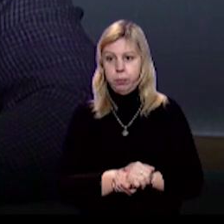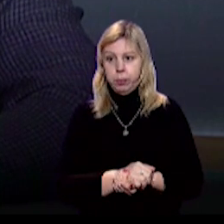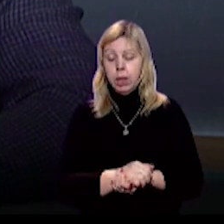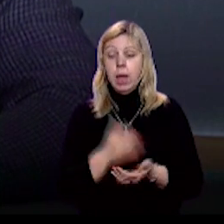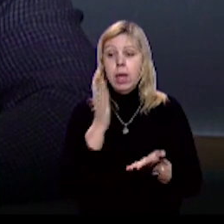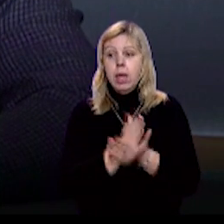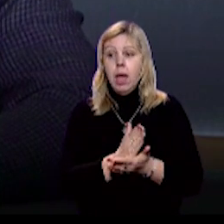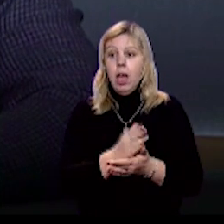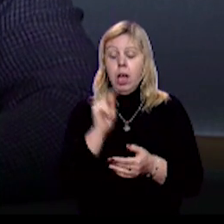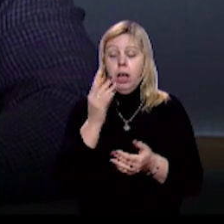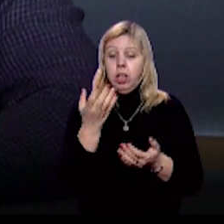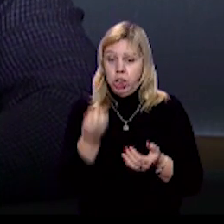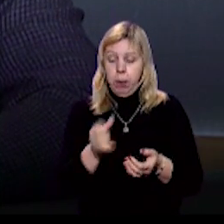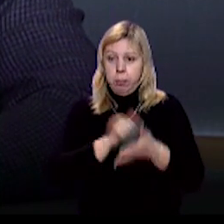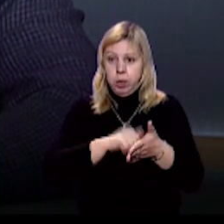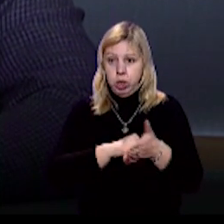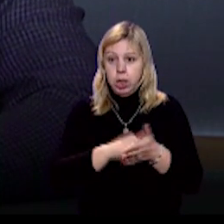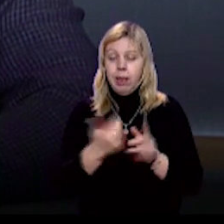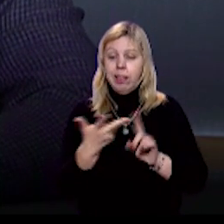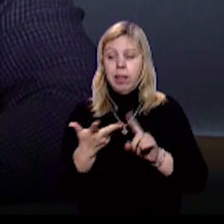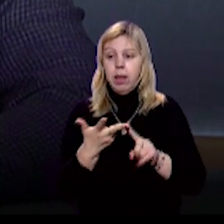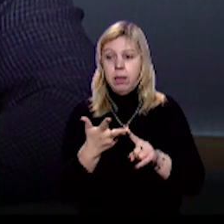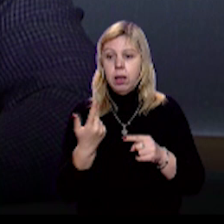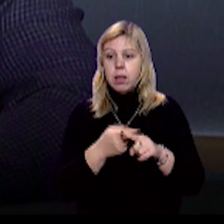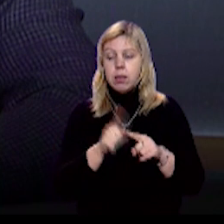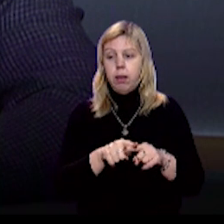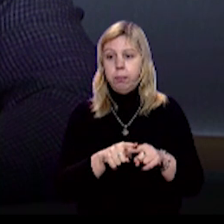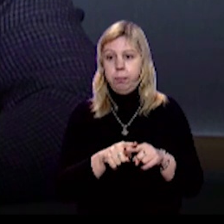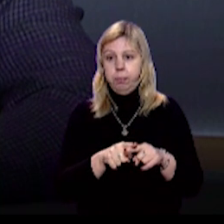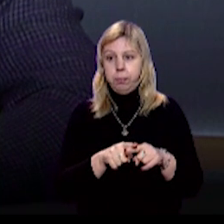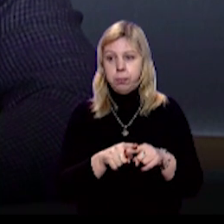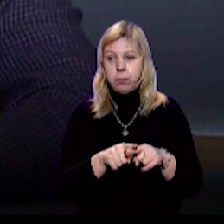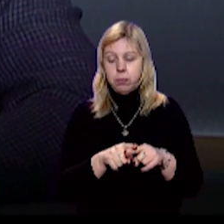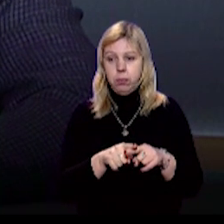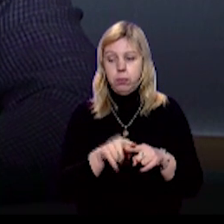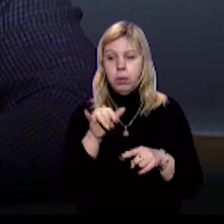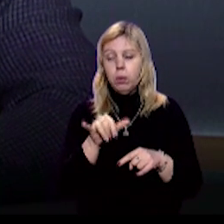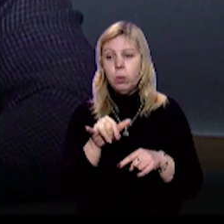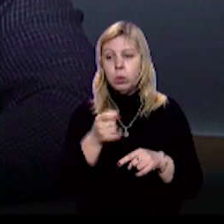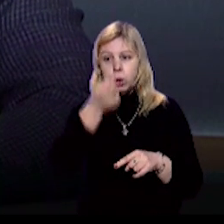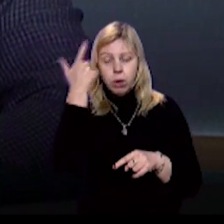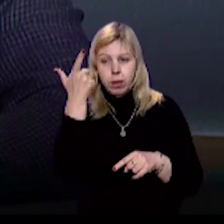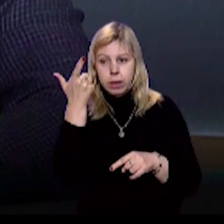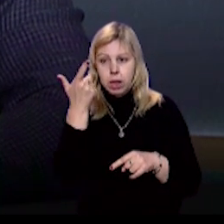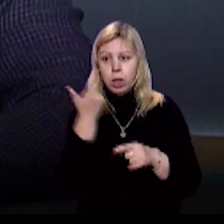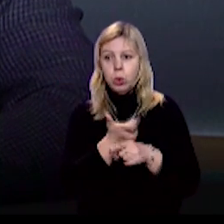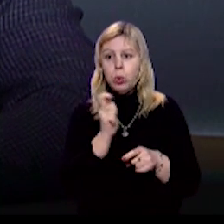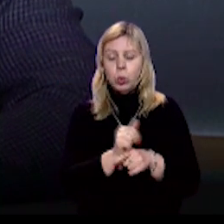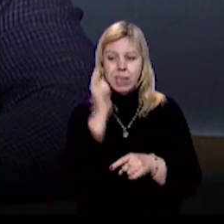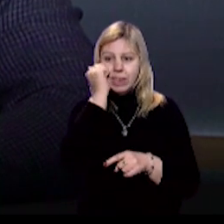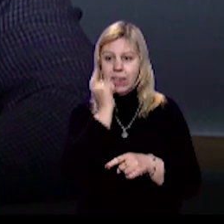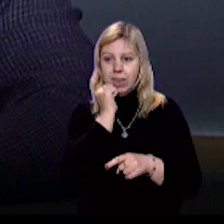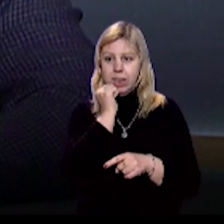Є ще причина, третя – це у Словакії дуже